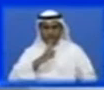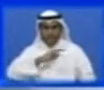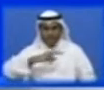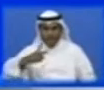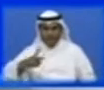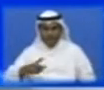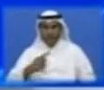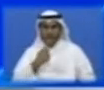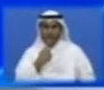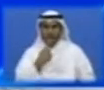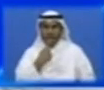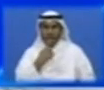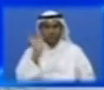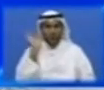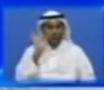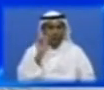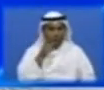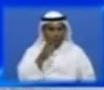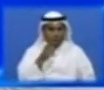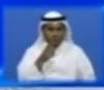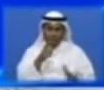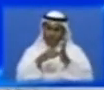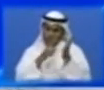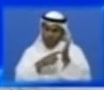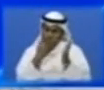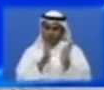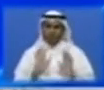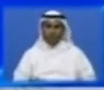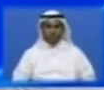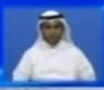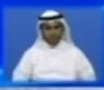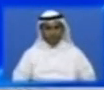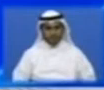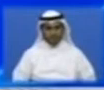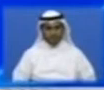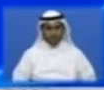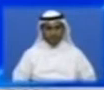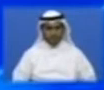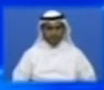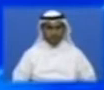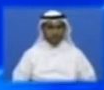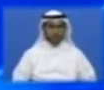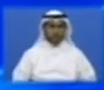هذا الشان انستجابا مع دورها وصلاحياتها ومسؤولياتها القان ونيه